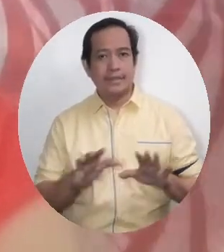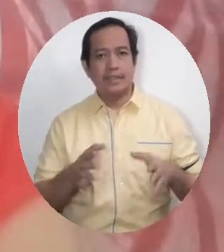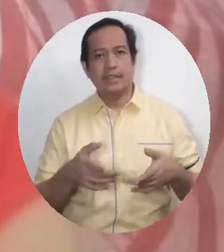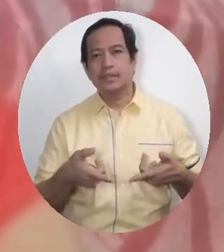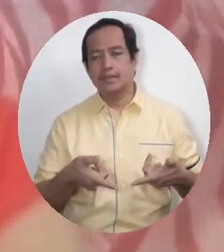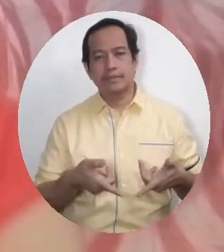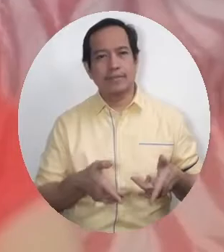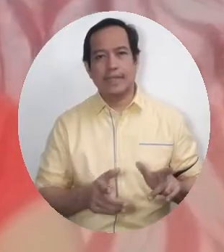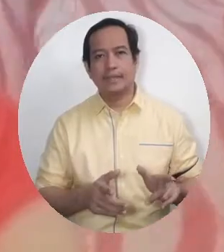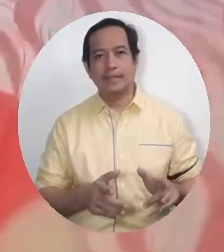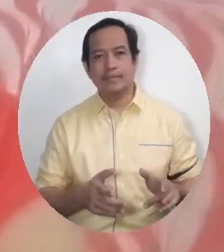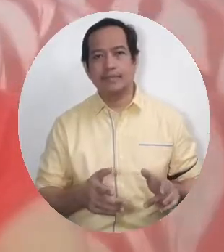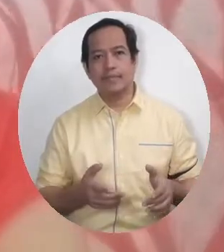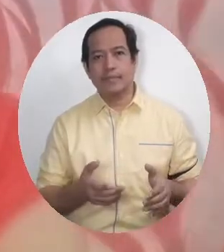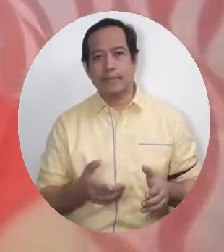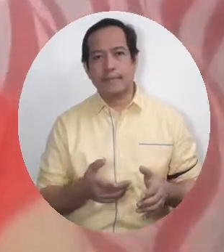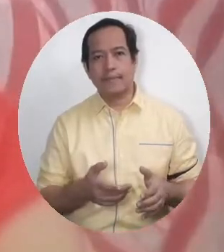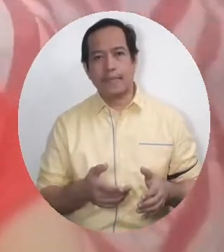Umbaga